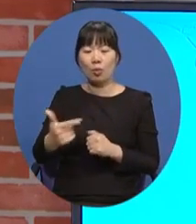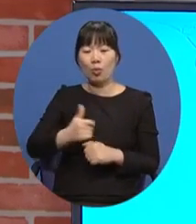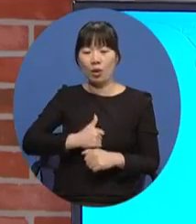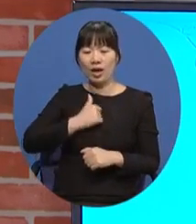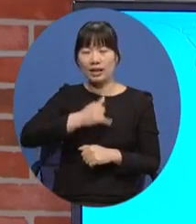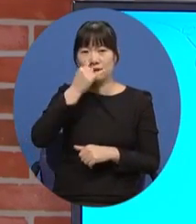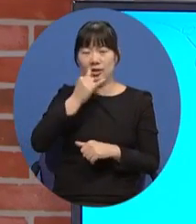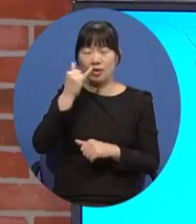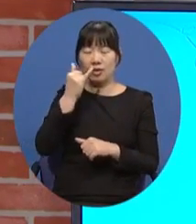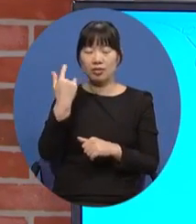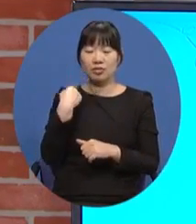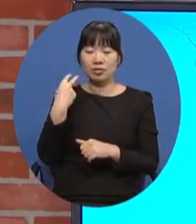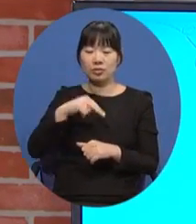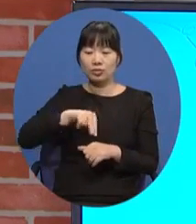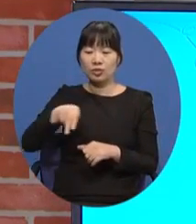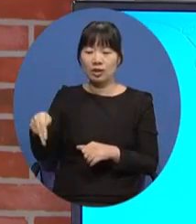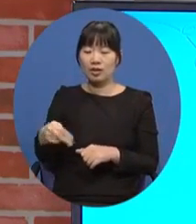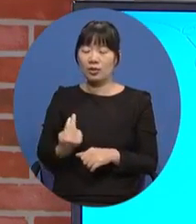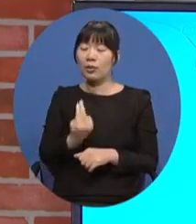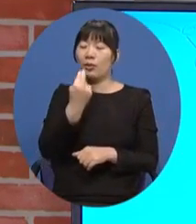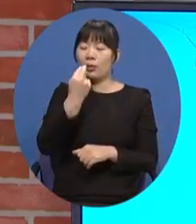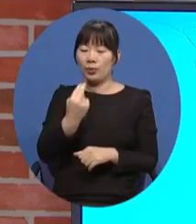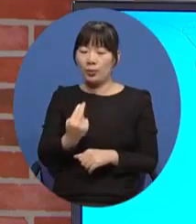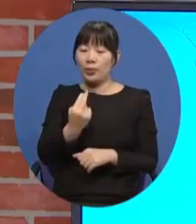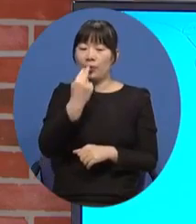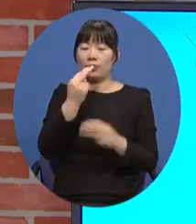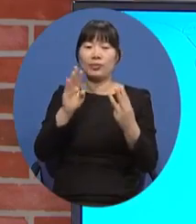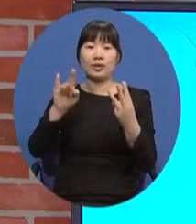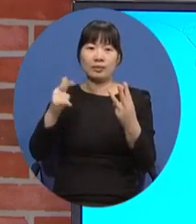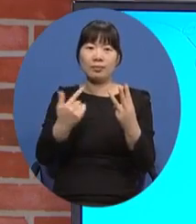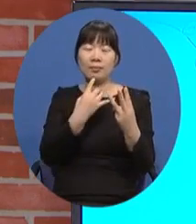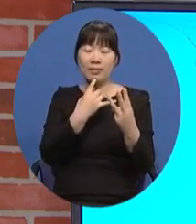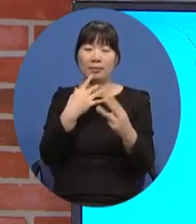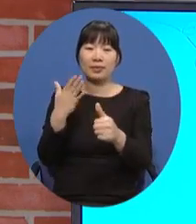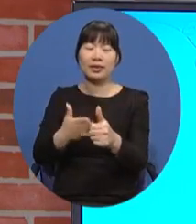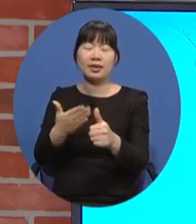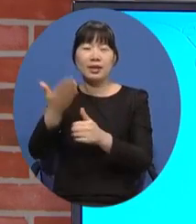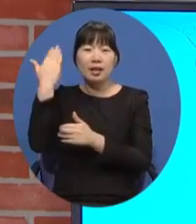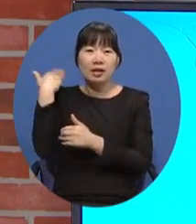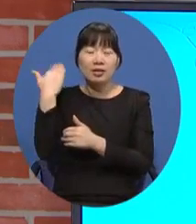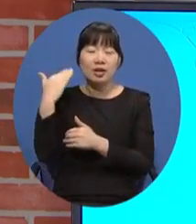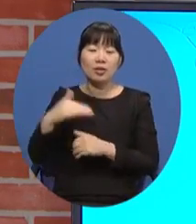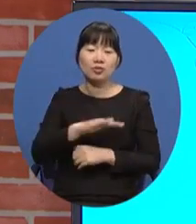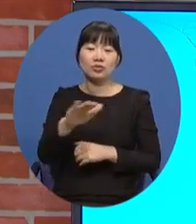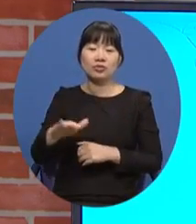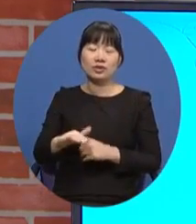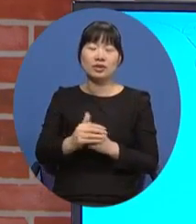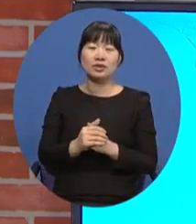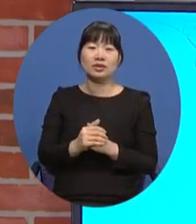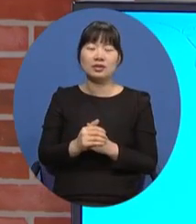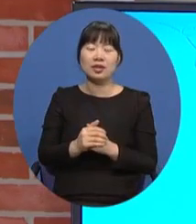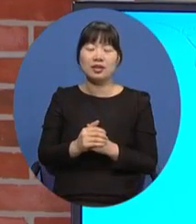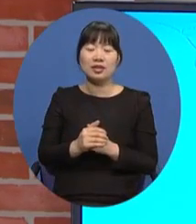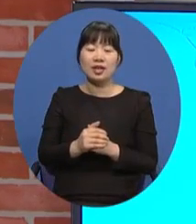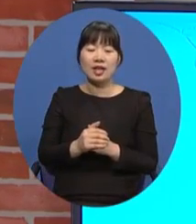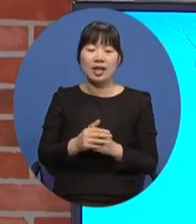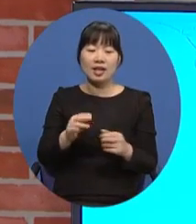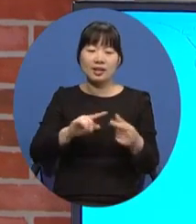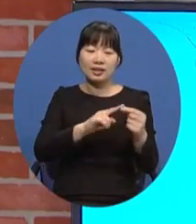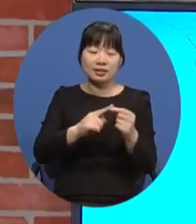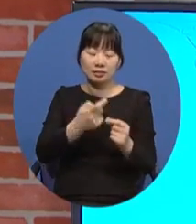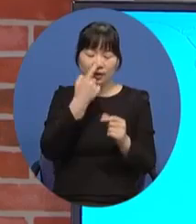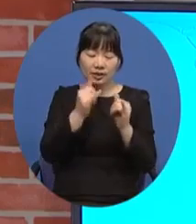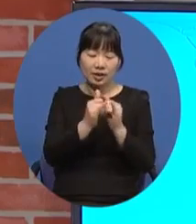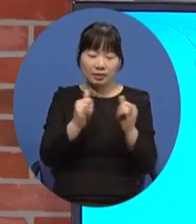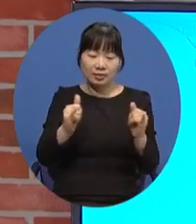때는 돌아서서 심호흡을 세 번만 하십시오. 여러분 옛날에는 우리 서당에서 접장이